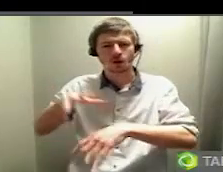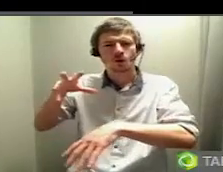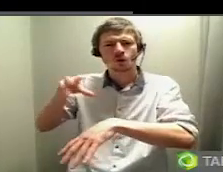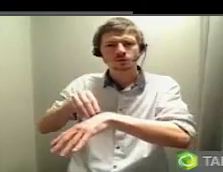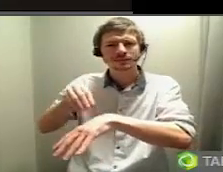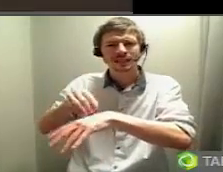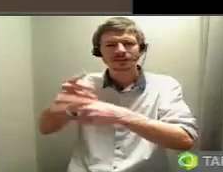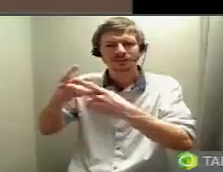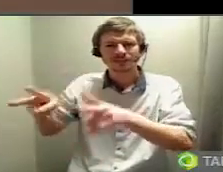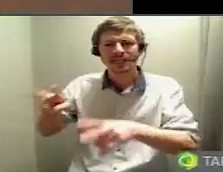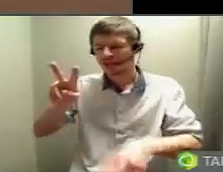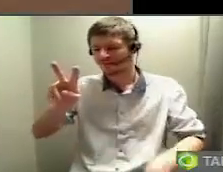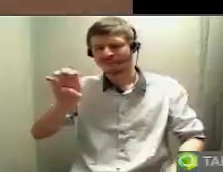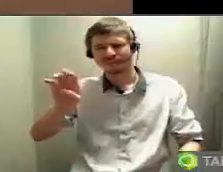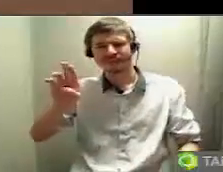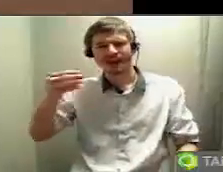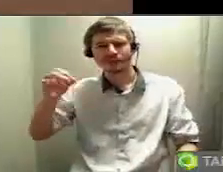Lair,